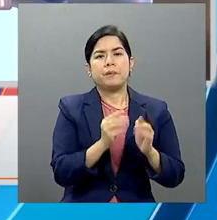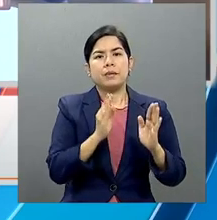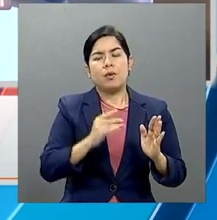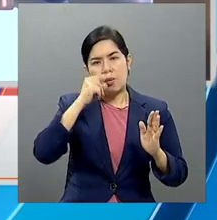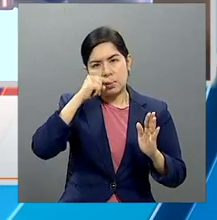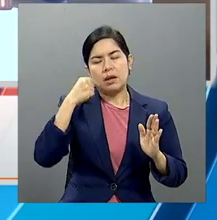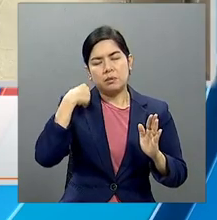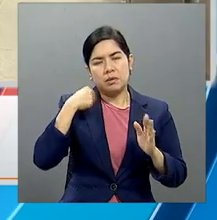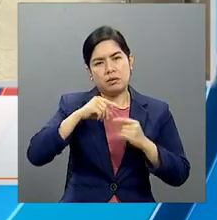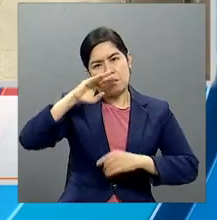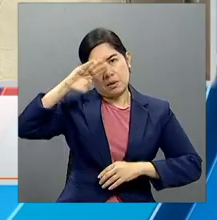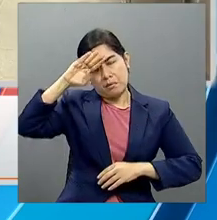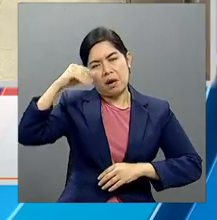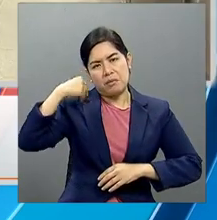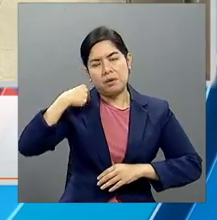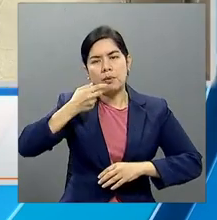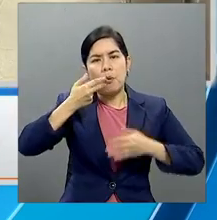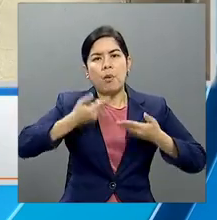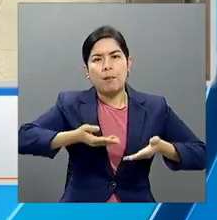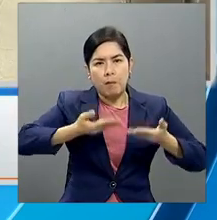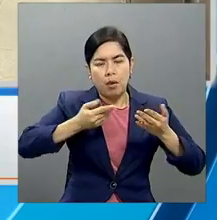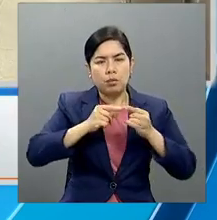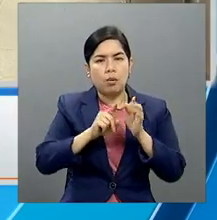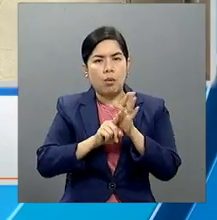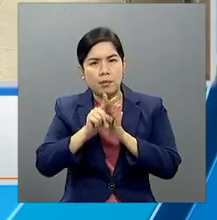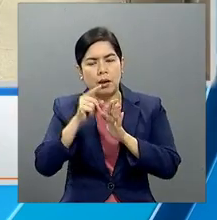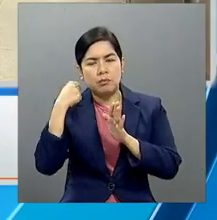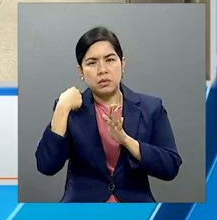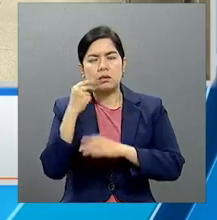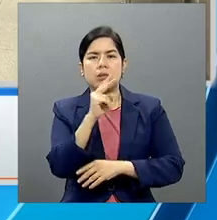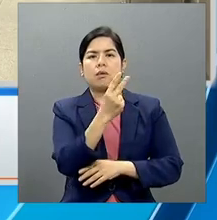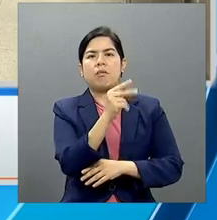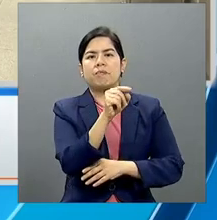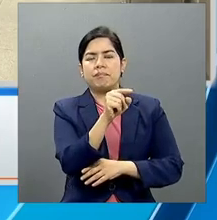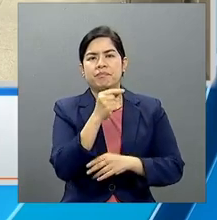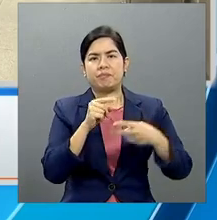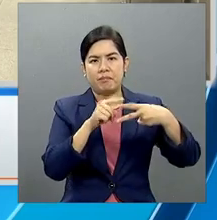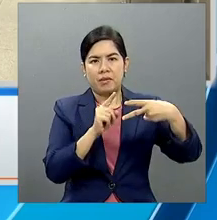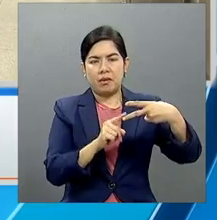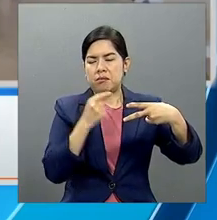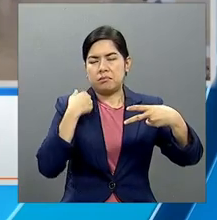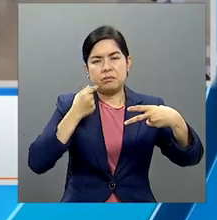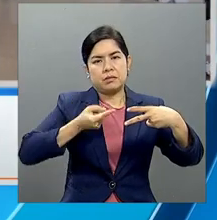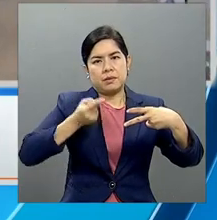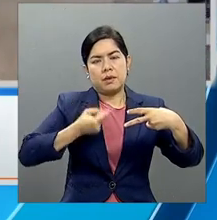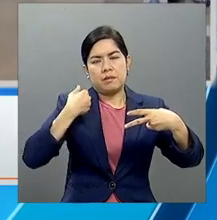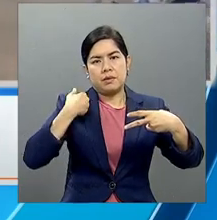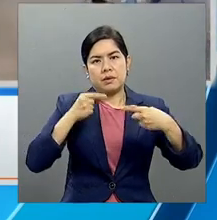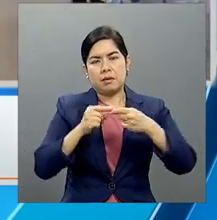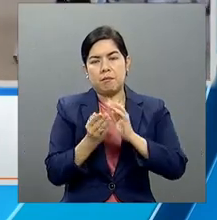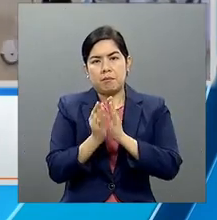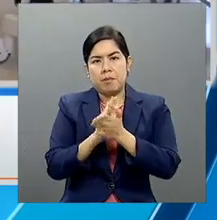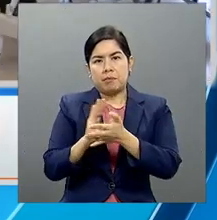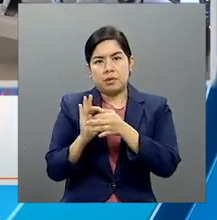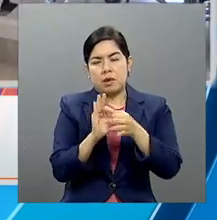ได้แก่เบาหวานและความดันโลหิตสูงถึง2โรคของโรคประจำตัวนี้เนี่ยส่งผลให้เกิดโรคไตได้ถึง 60% นะ